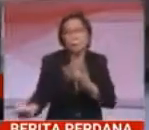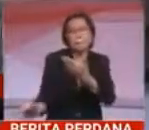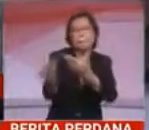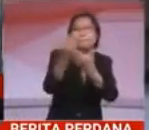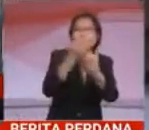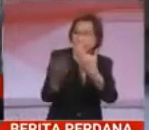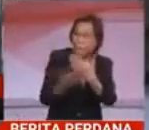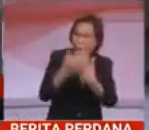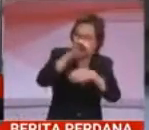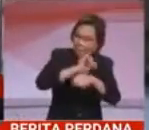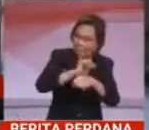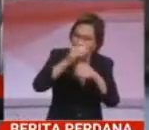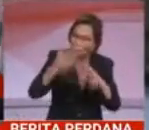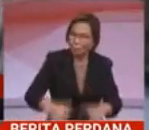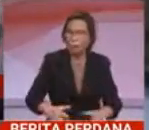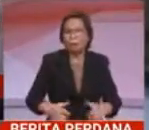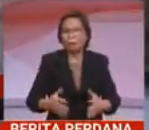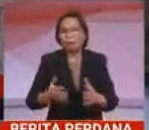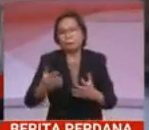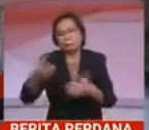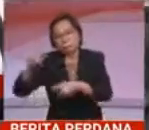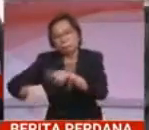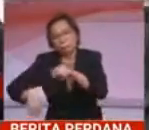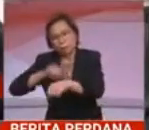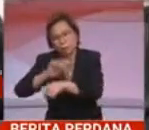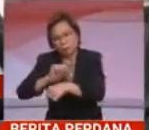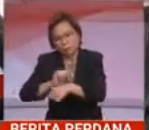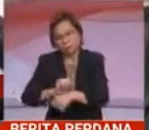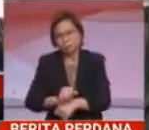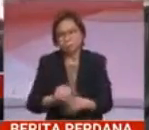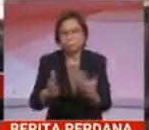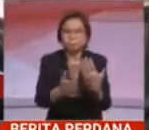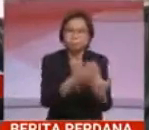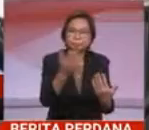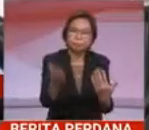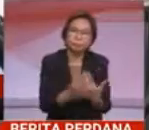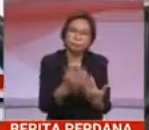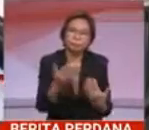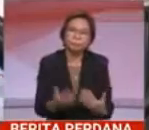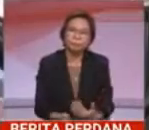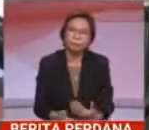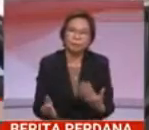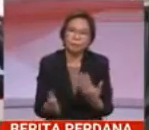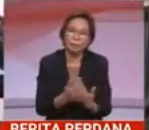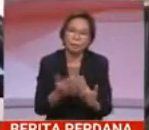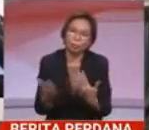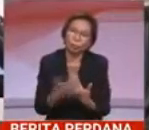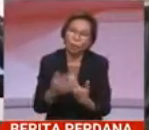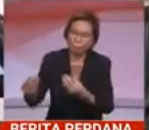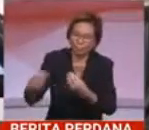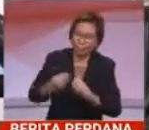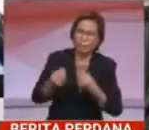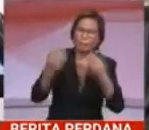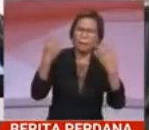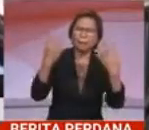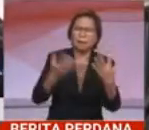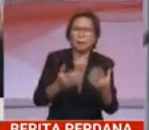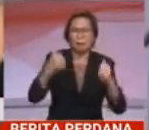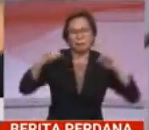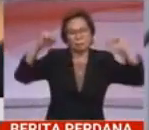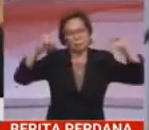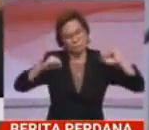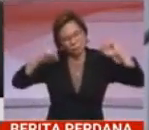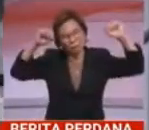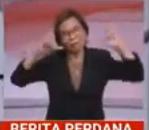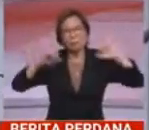pekerjaan selepas mengalami hilang upaya. Kemudahan dia bagi kita kata, banyak akses, banyaklah